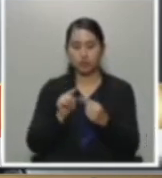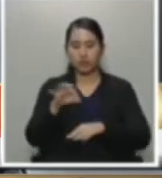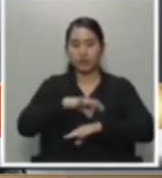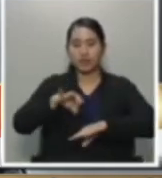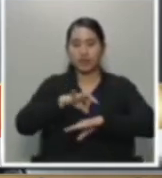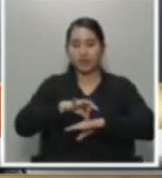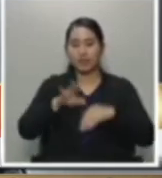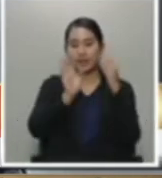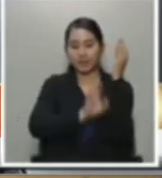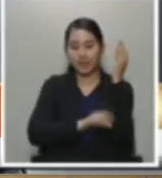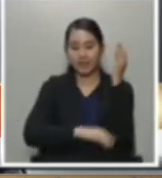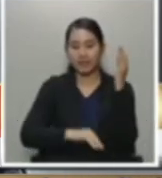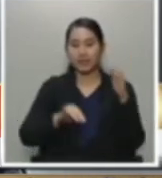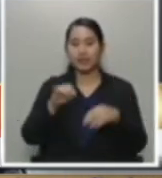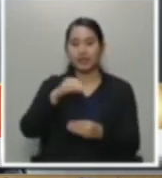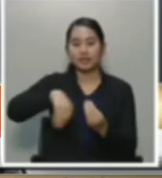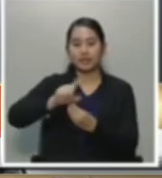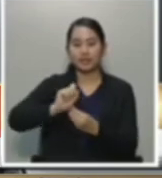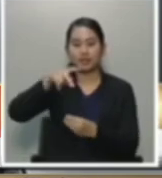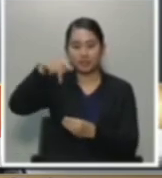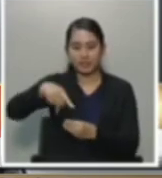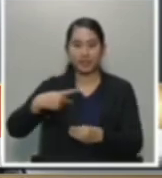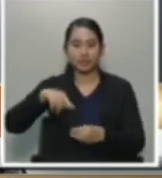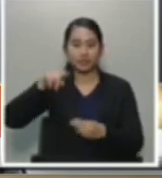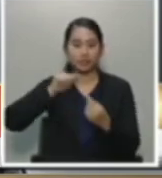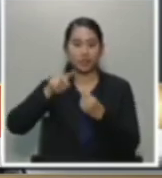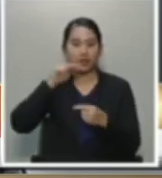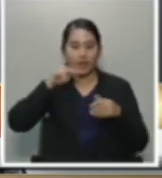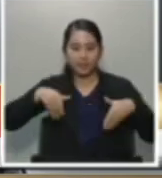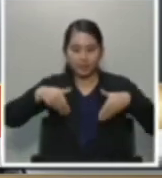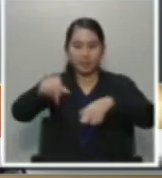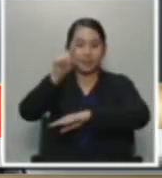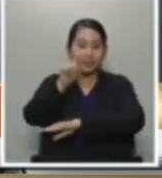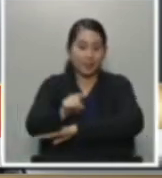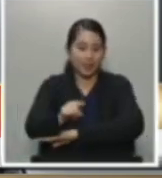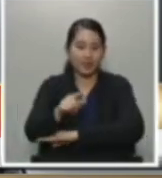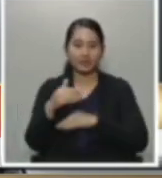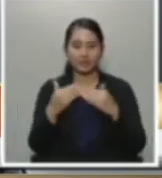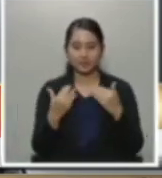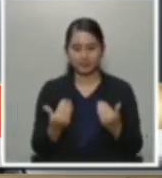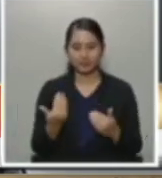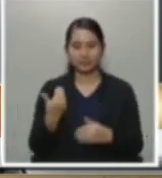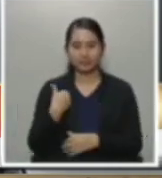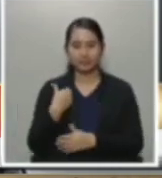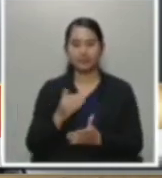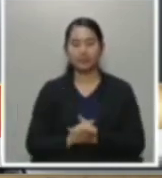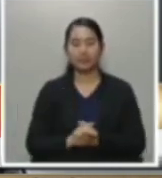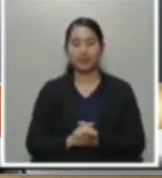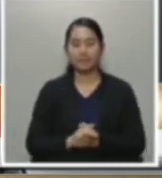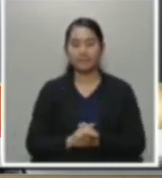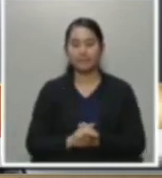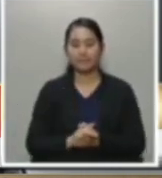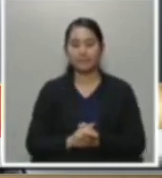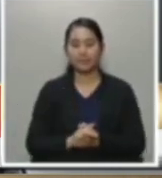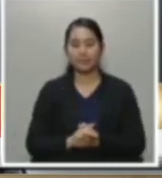เขตเศรษฐกิจพิเศษภาคใต้นะครับซึ่งมีคลอง2เส้นนี้นะครับตอนบ่ายนี้นะครับท่านประธานครับผมอยากจะ